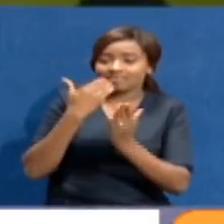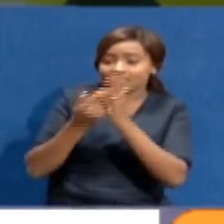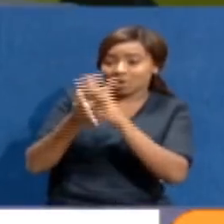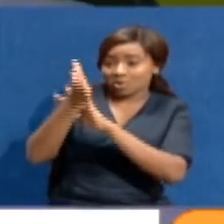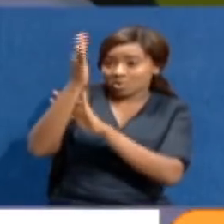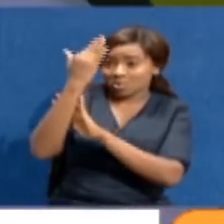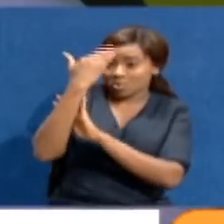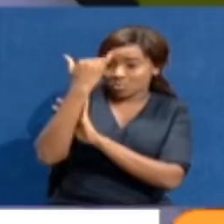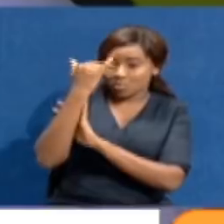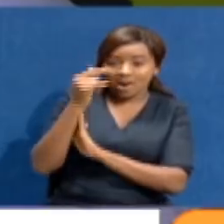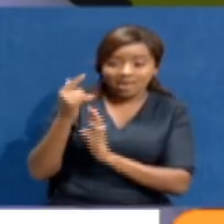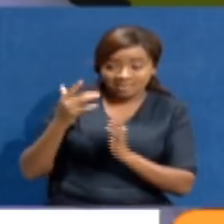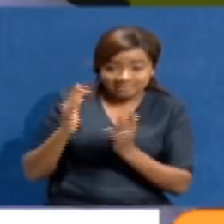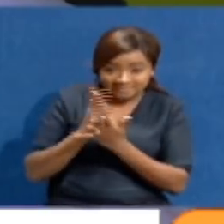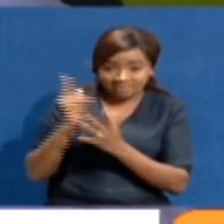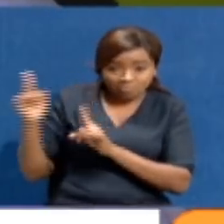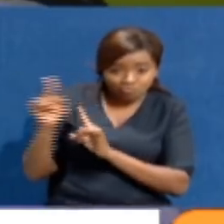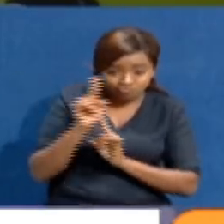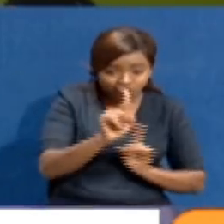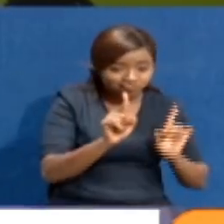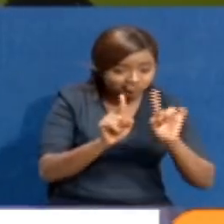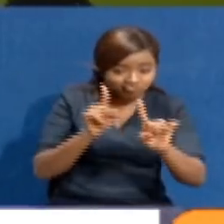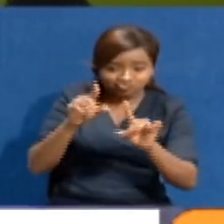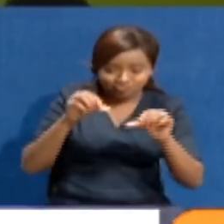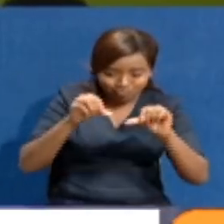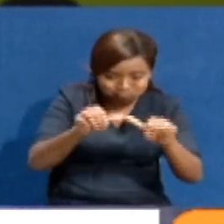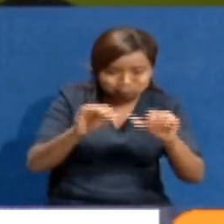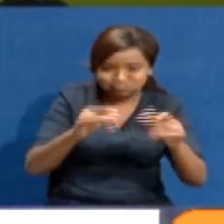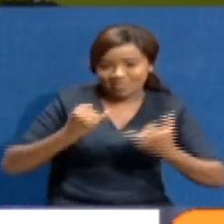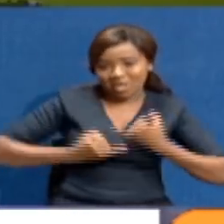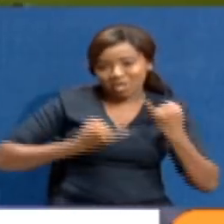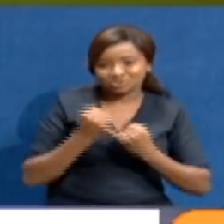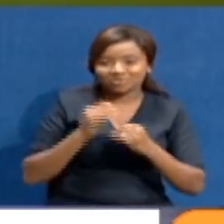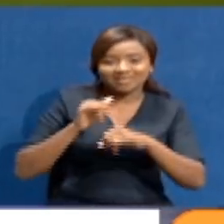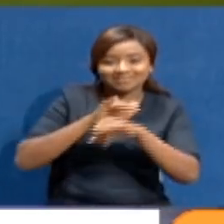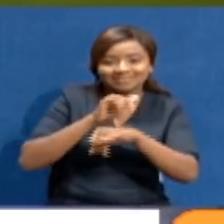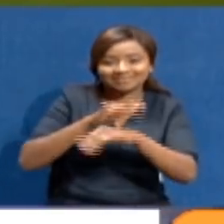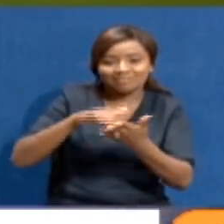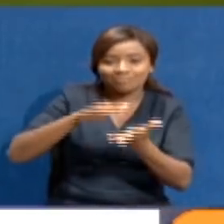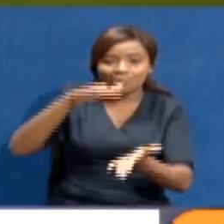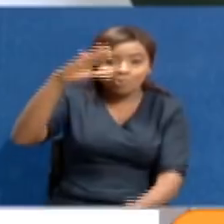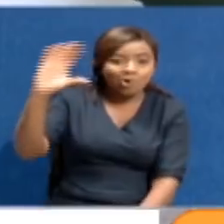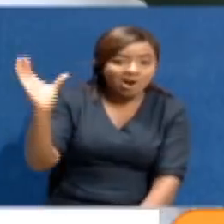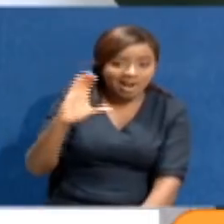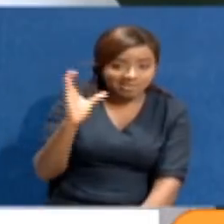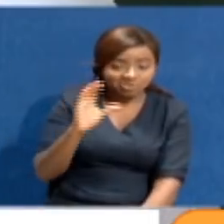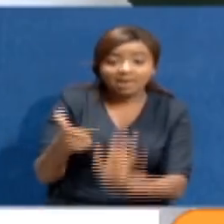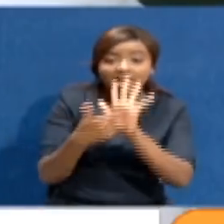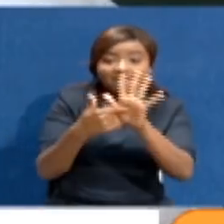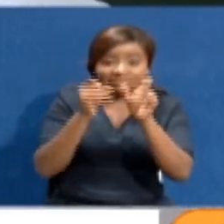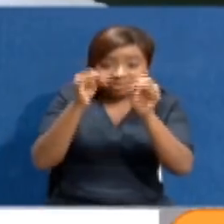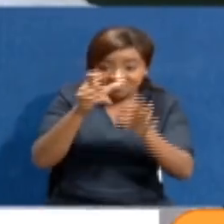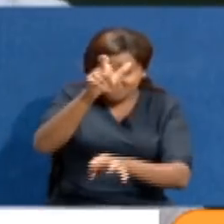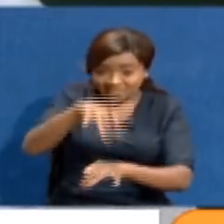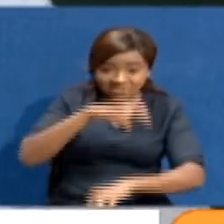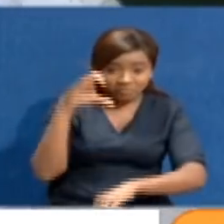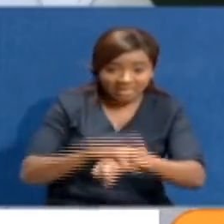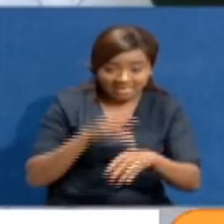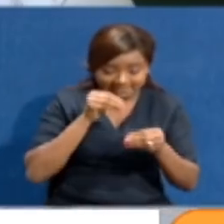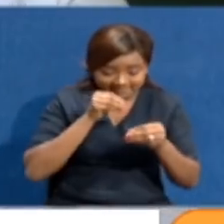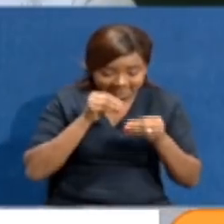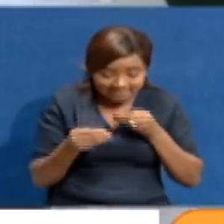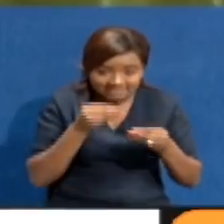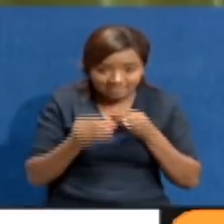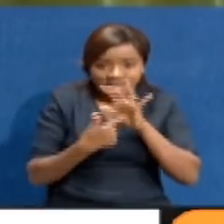tunashukuru Mungu, sababu wenye anakuja kweli wanafurahia na wanatutumia wateja wengine. mtu akipata uremavi maanishi huyu mtu kama